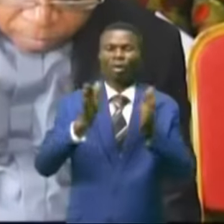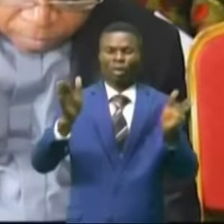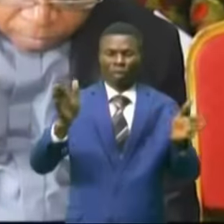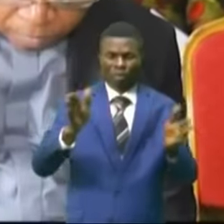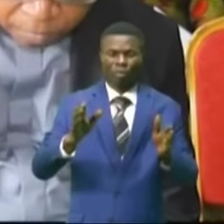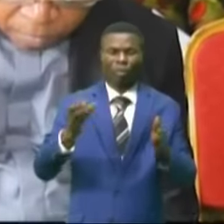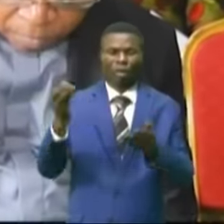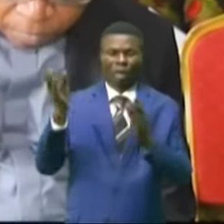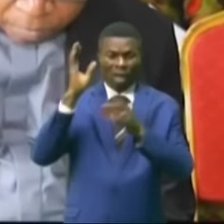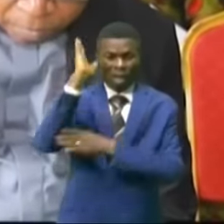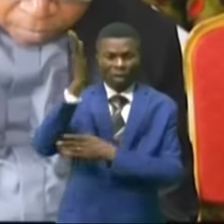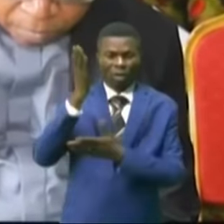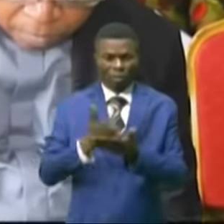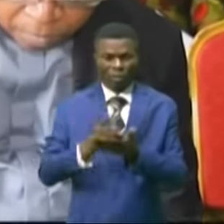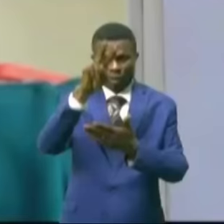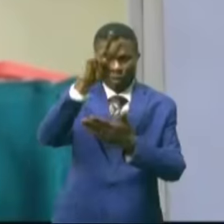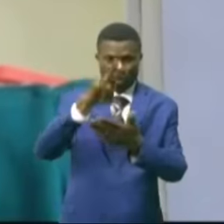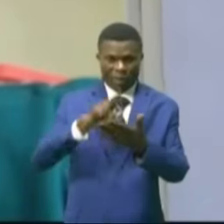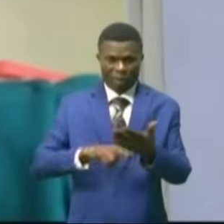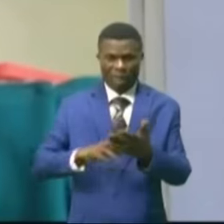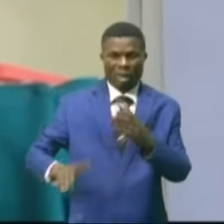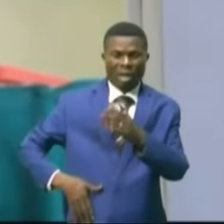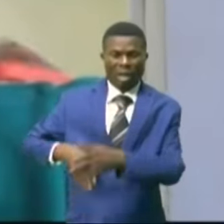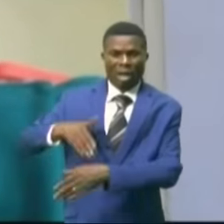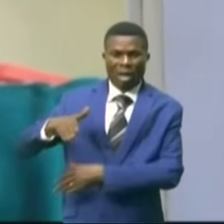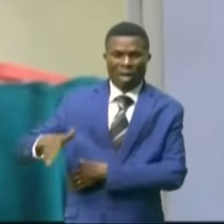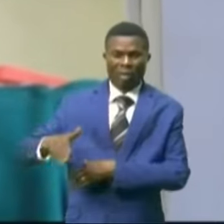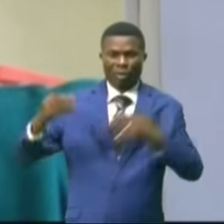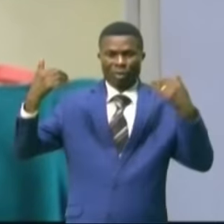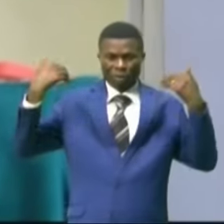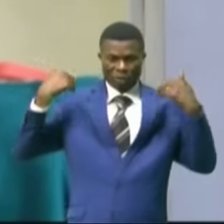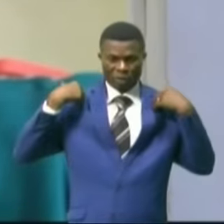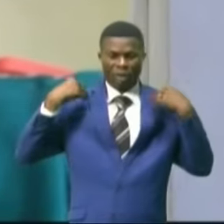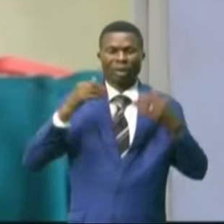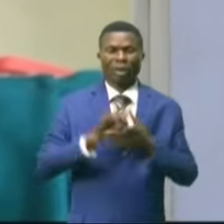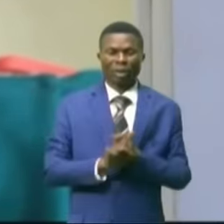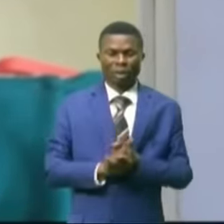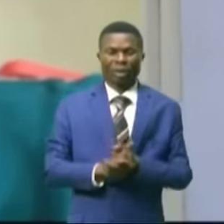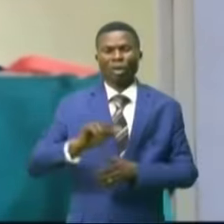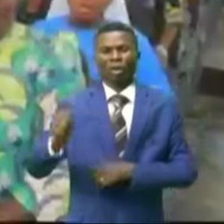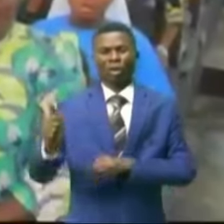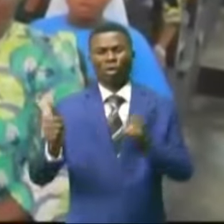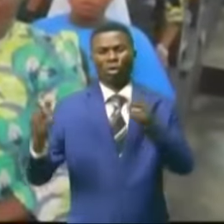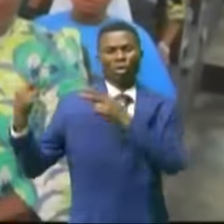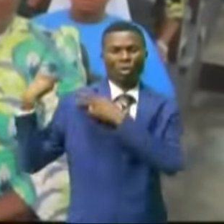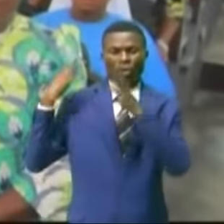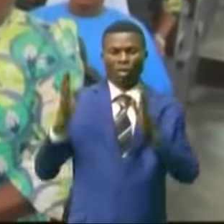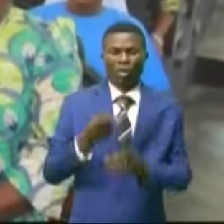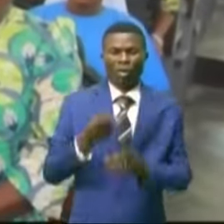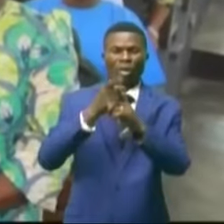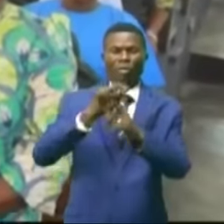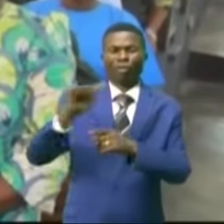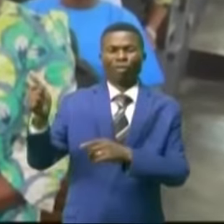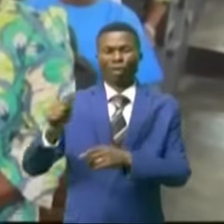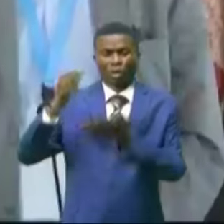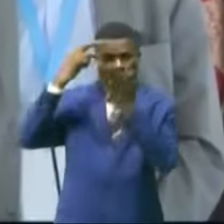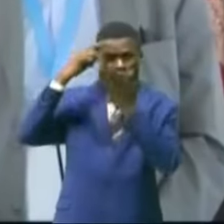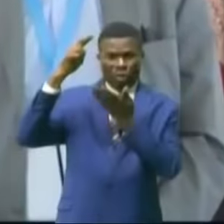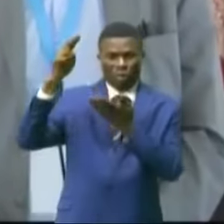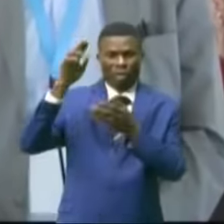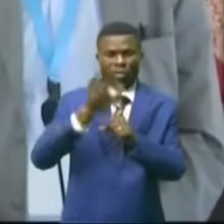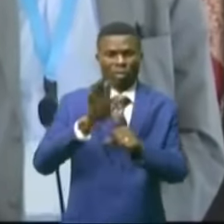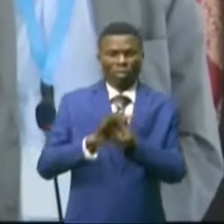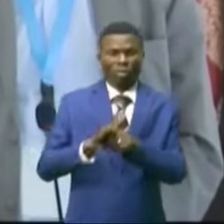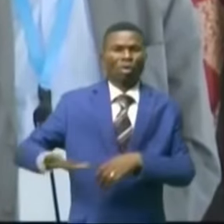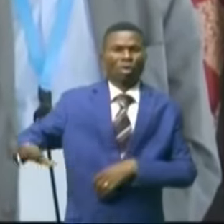colloques ont été lus par l'abbé recteur Léonard Santédi et d'autres responsables venus d'ailleurs. Notons que plusieurs